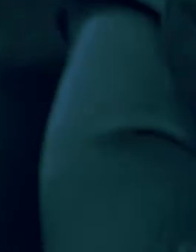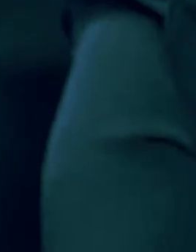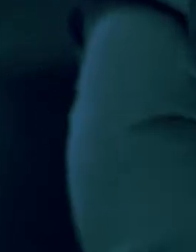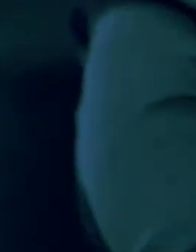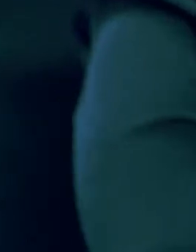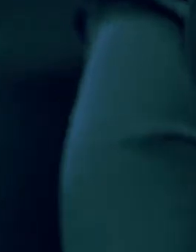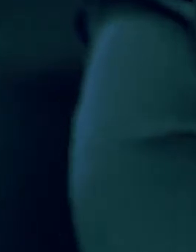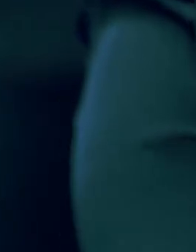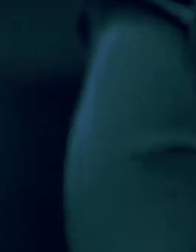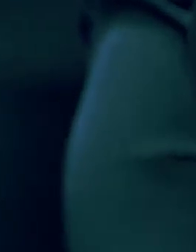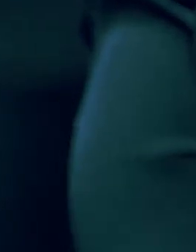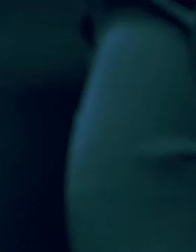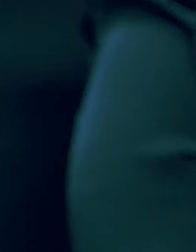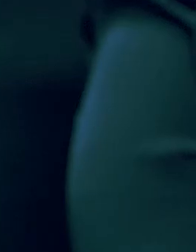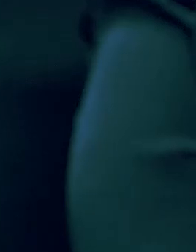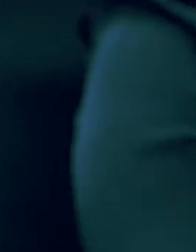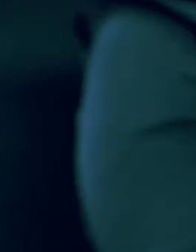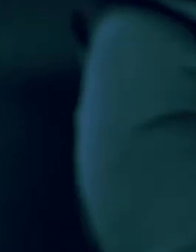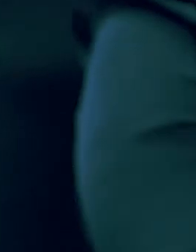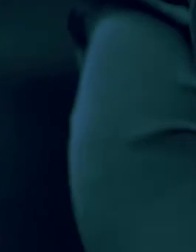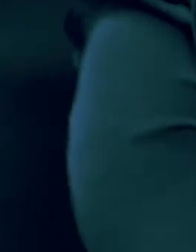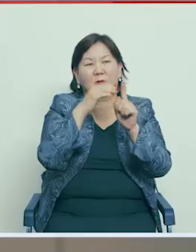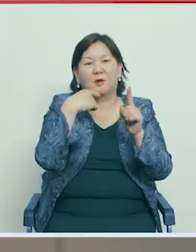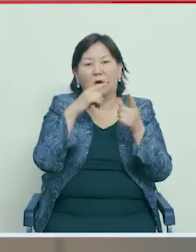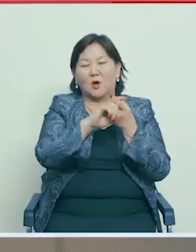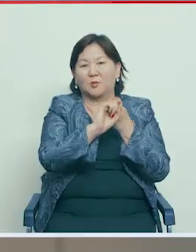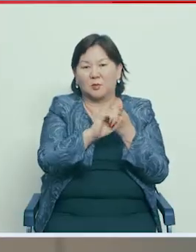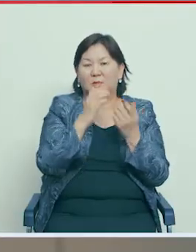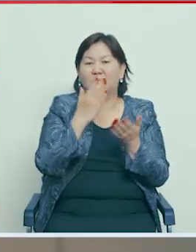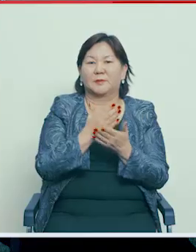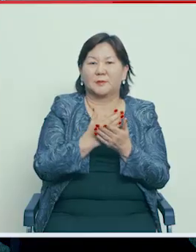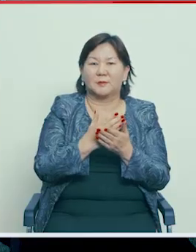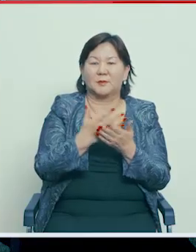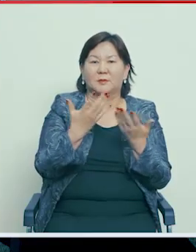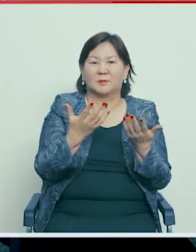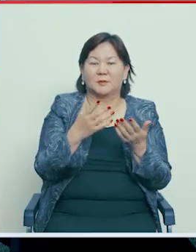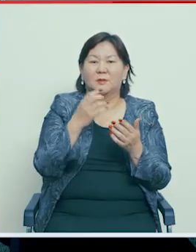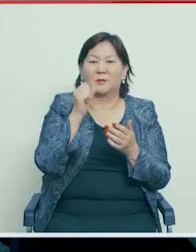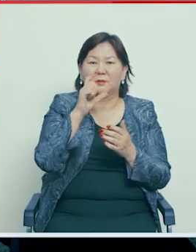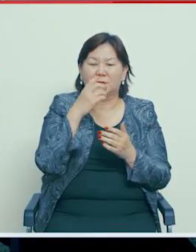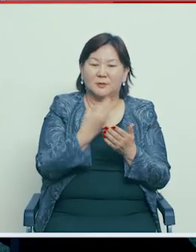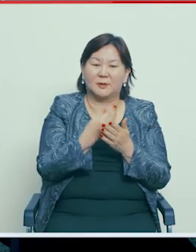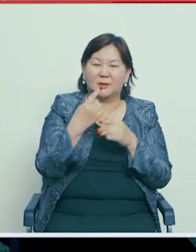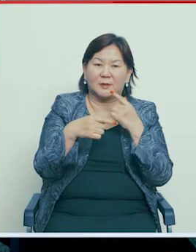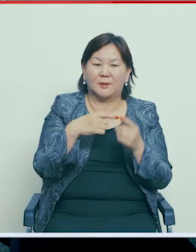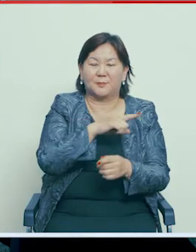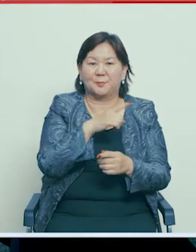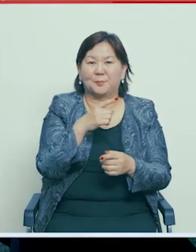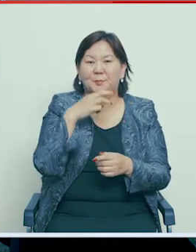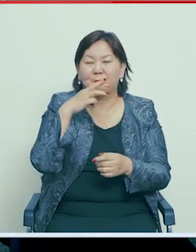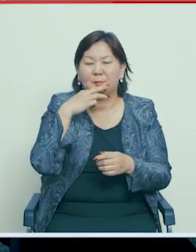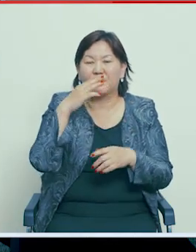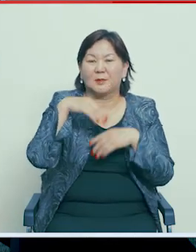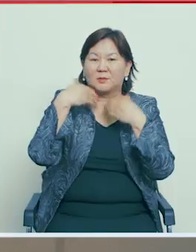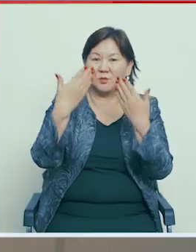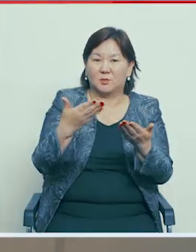нь төртэй холбоотой бас нэлээд шүүмжлүүдийг хэлж байгаа боловч бас аюу гай эрг жишээнүүдийг бас зөндөө дурдж байна. Энэ мэдээллүүдийг олон төрөхөөс